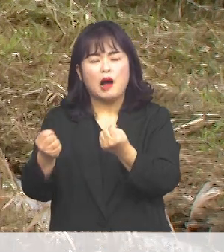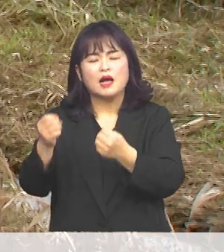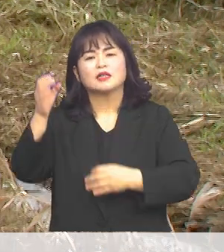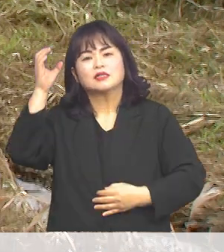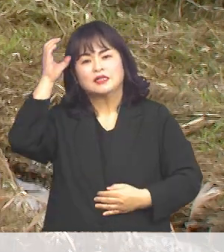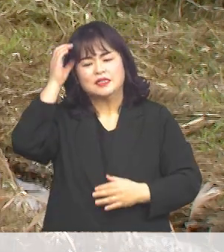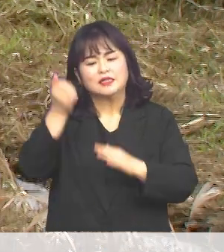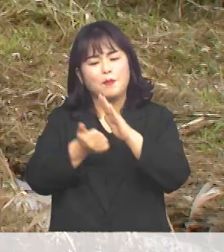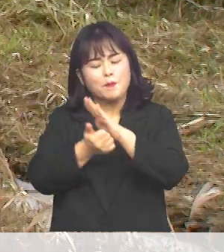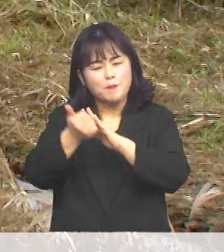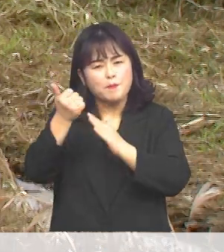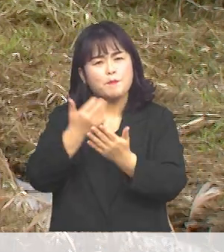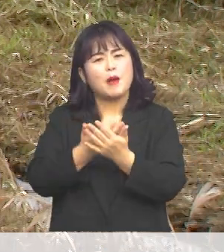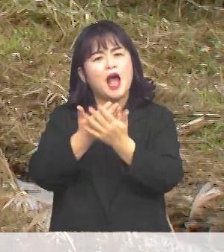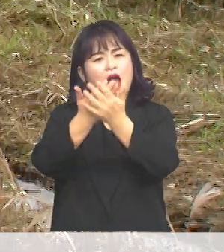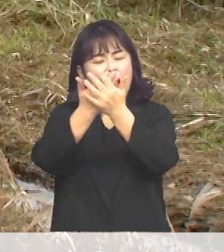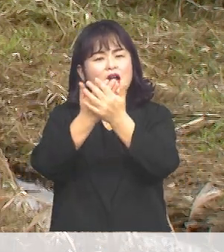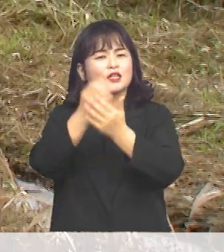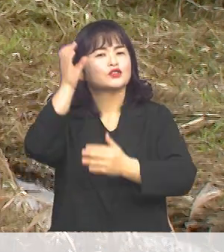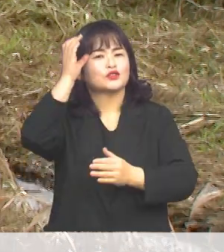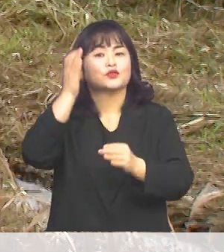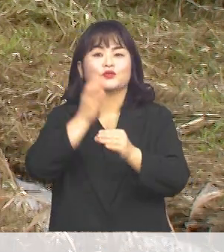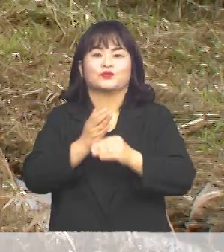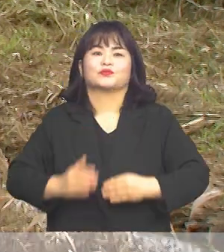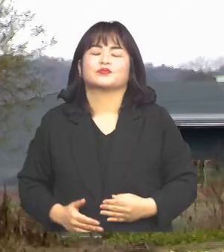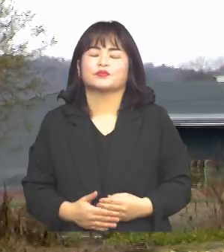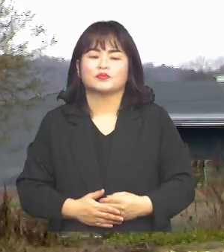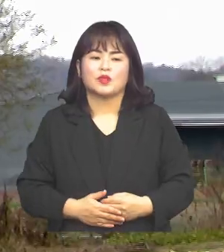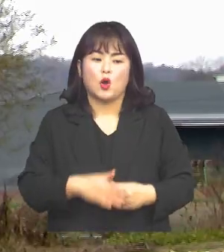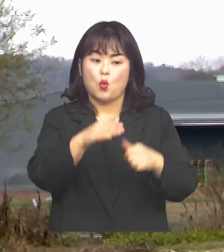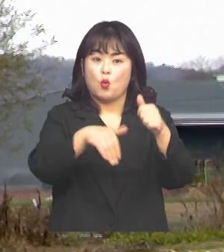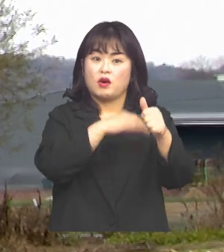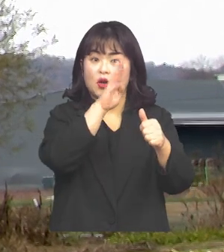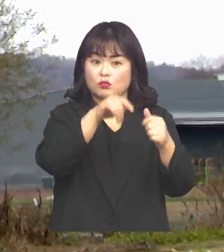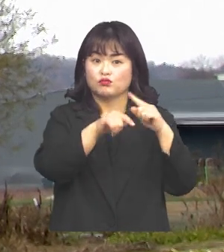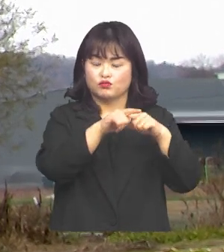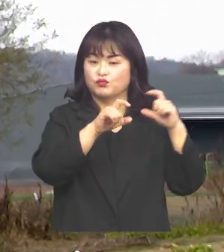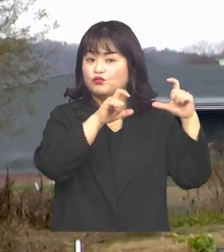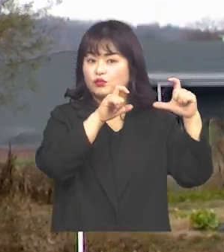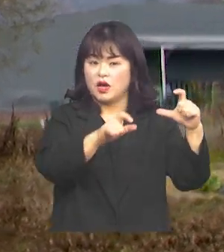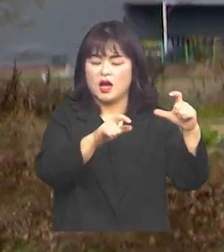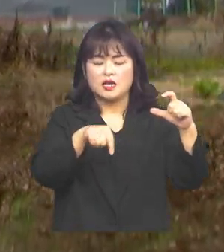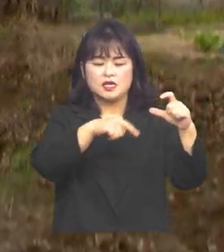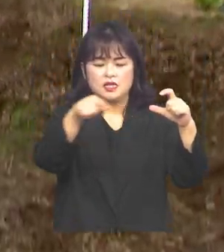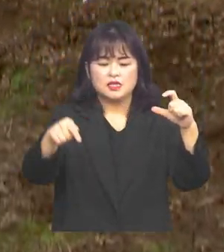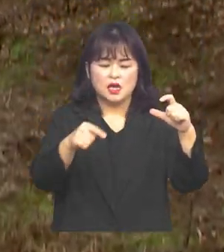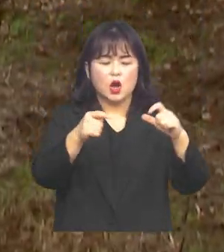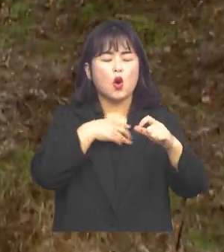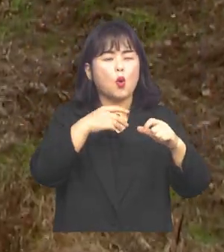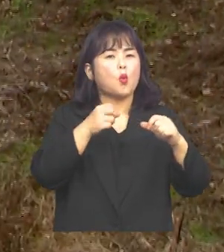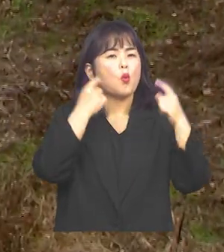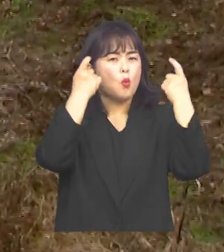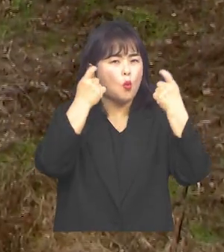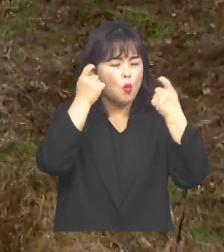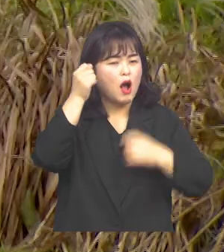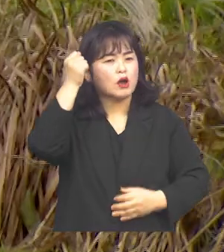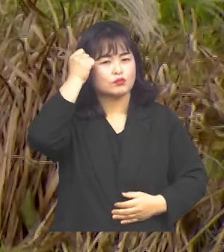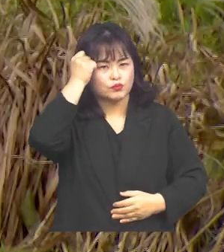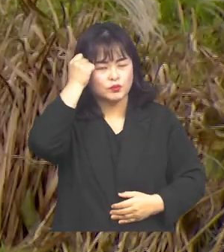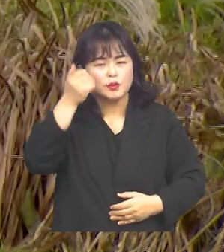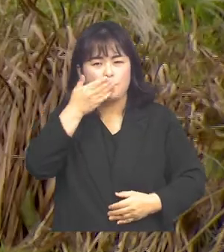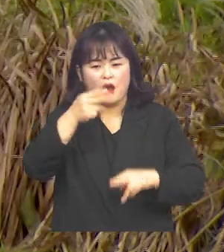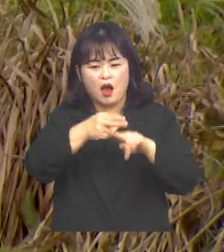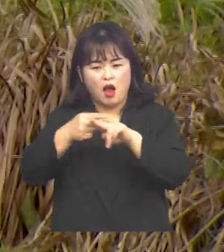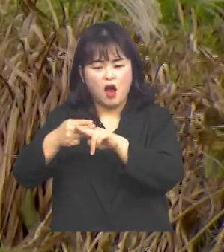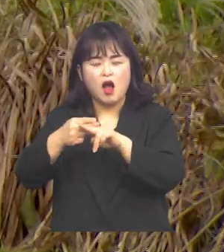많은 기대와 발전이 있을 거라고 생각을 합니다. 환경부 고시에 따라 이 지역에서는 관광 숙박업,